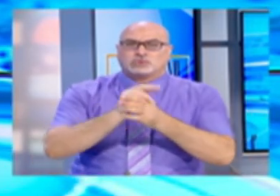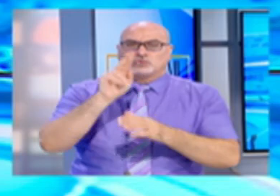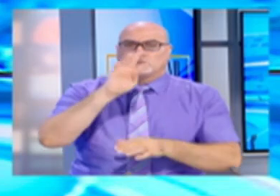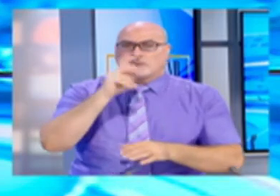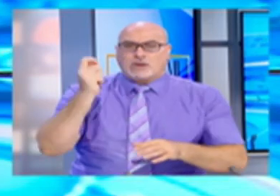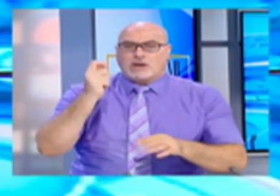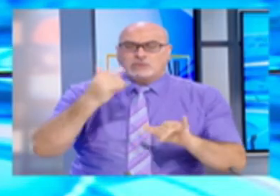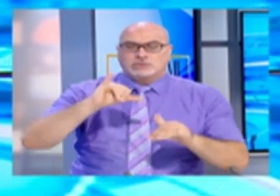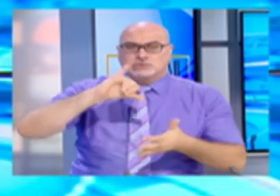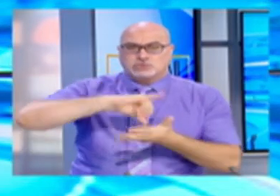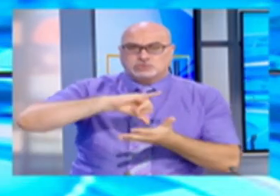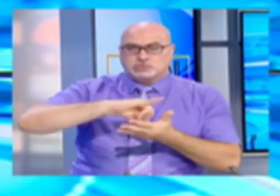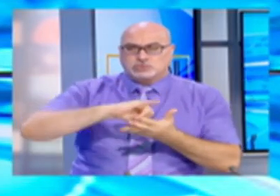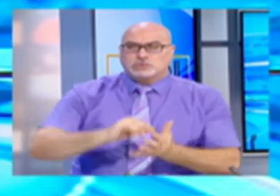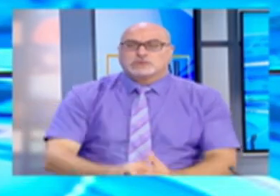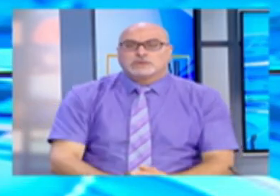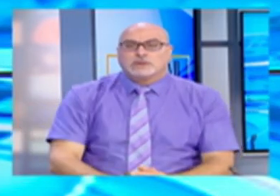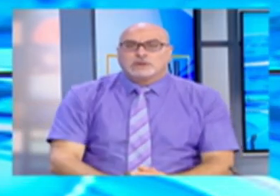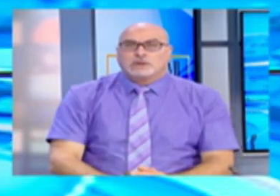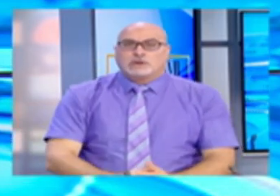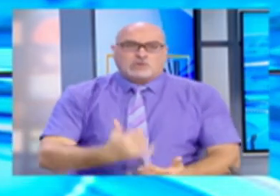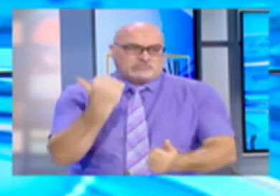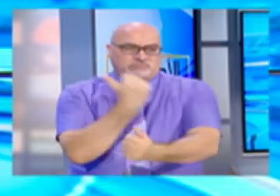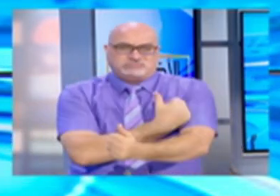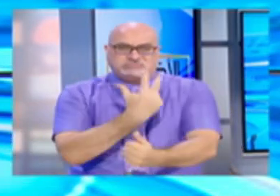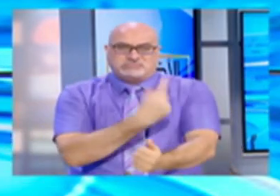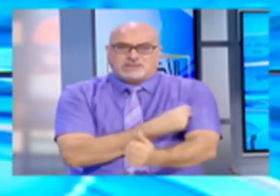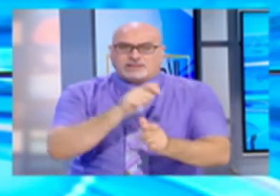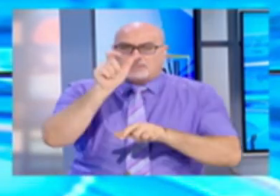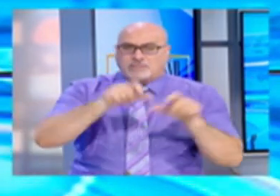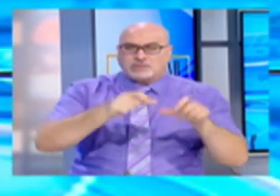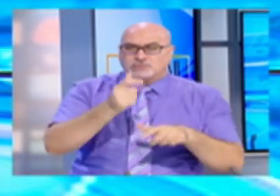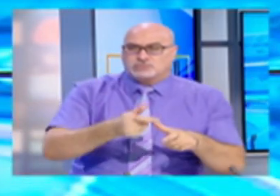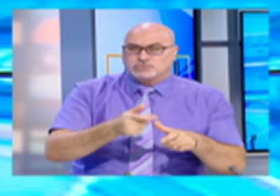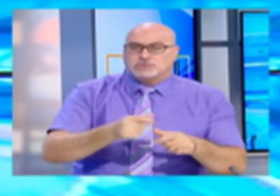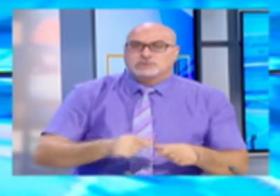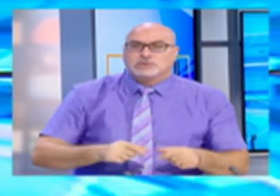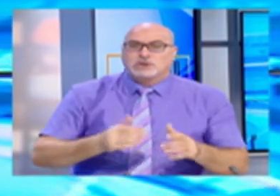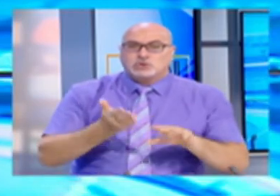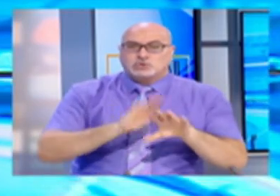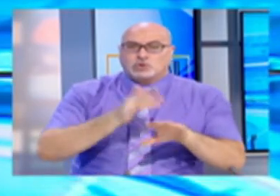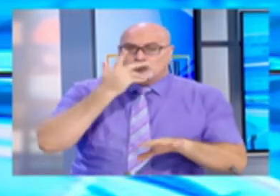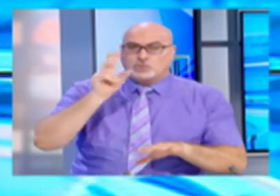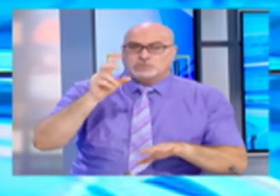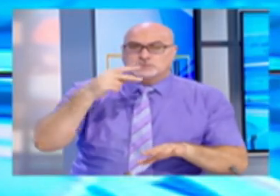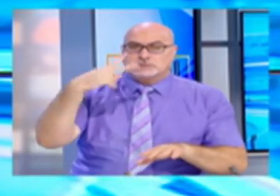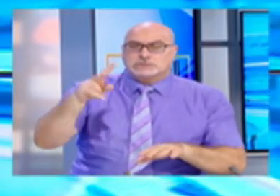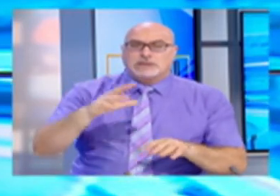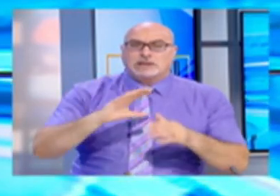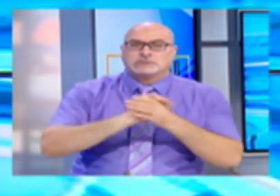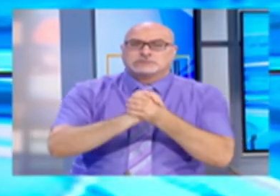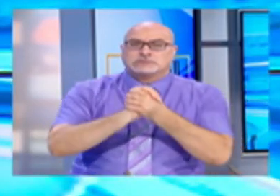الجزائريين بالعاصمة الجزائر، انطلقت عملية تلقيح العمال التي جاءت بمبادرة من